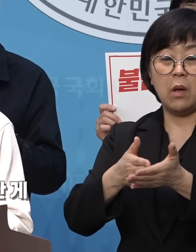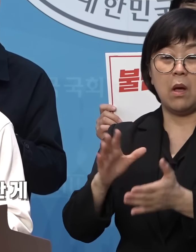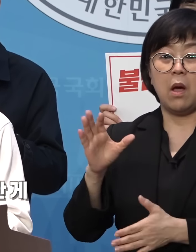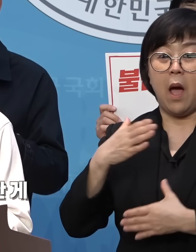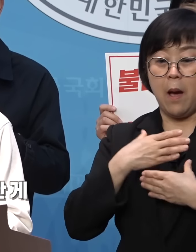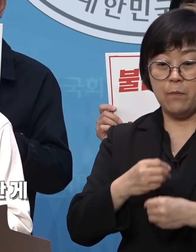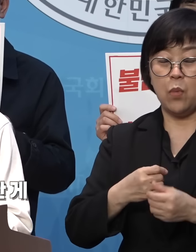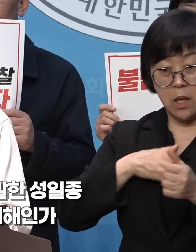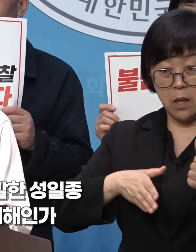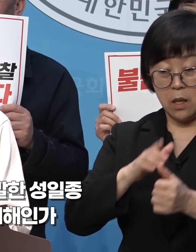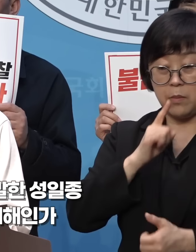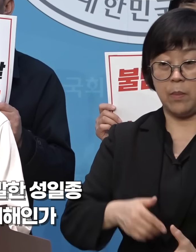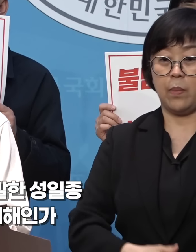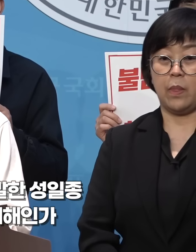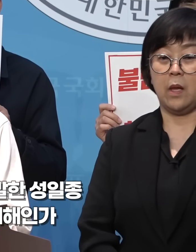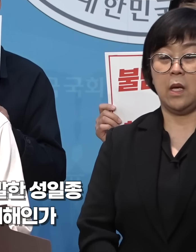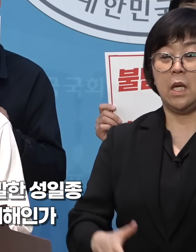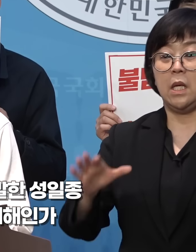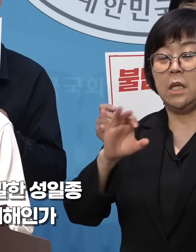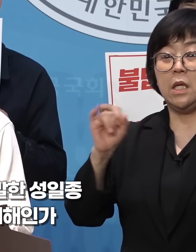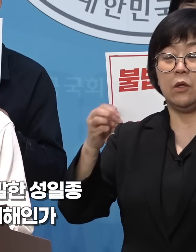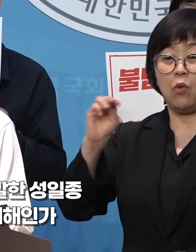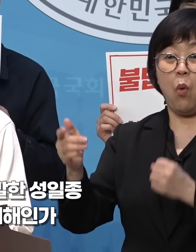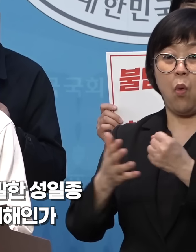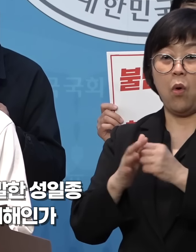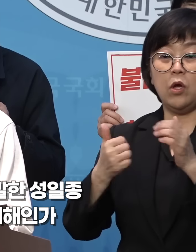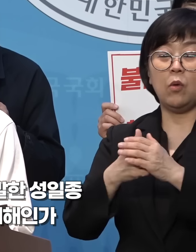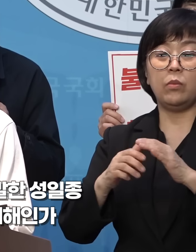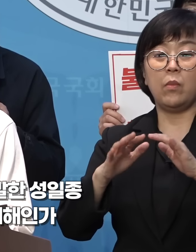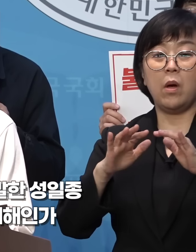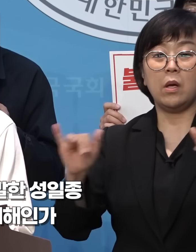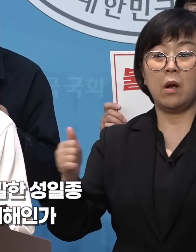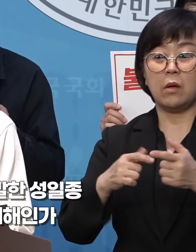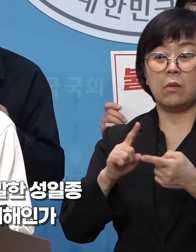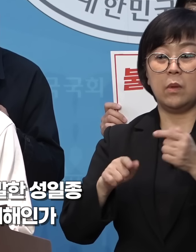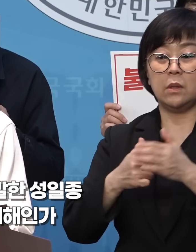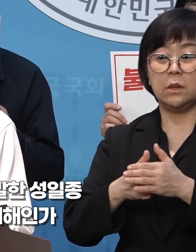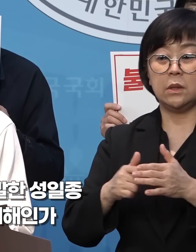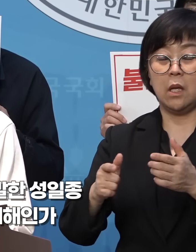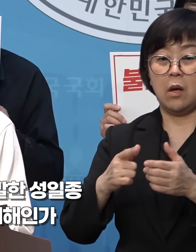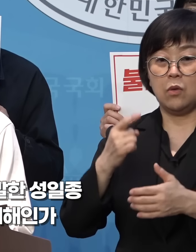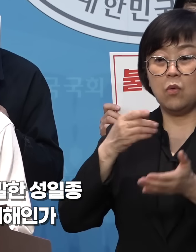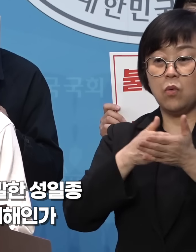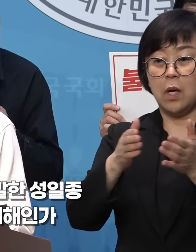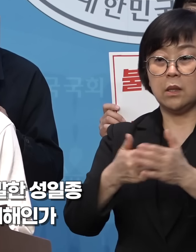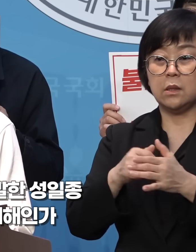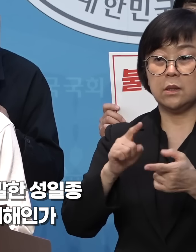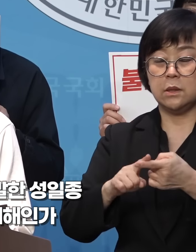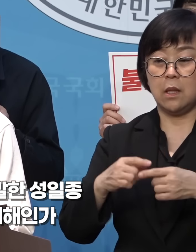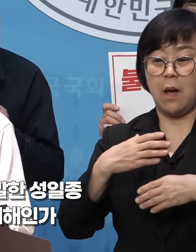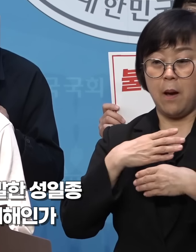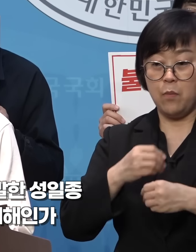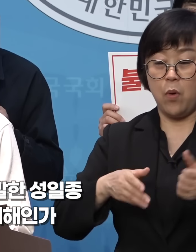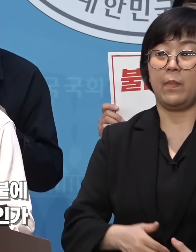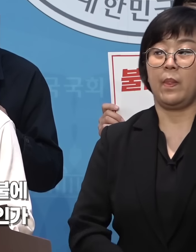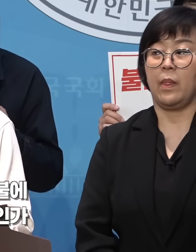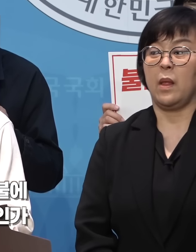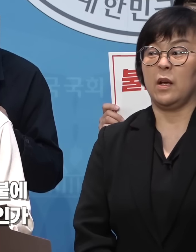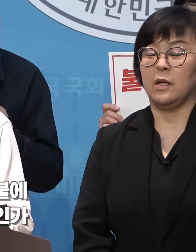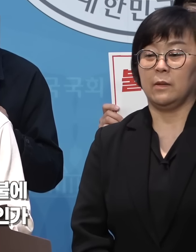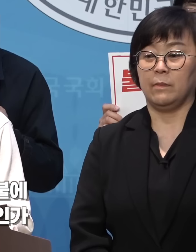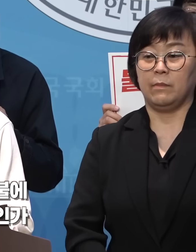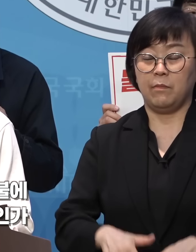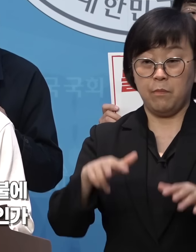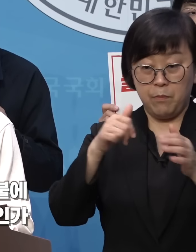안보 위해입니까? 이토 히로부미를 인재라고 말한 성일종을 사퇴를 요구한 그것이 안보 위해입니까?